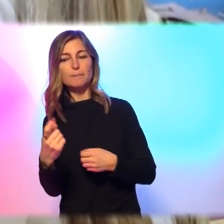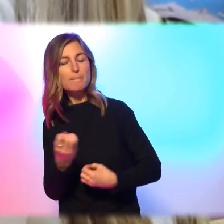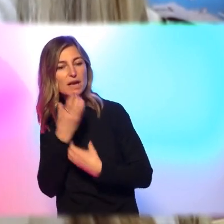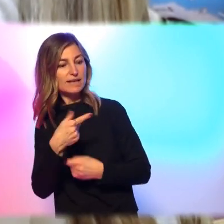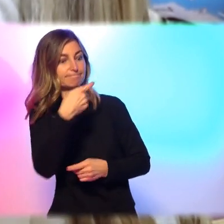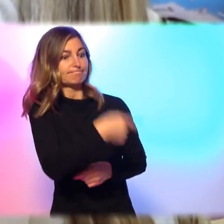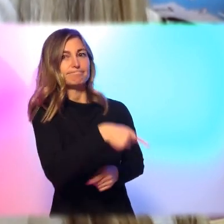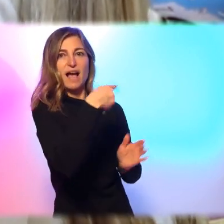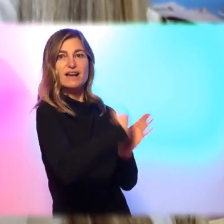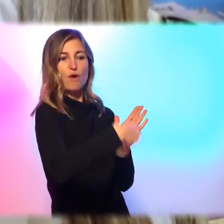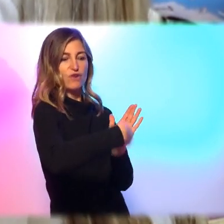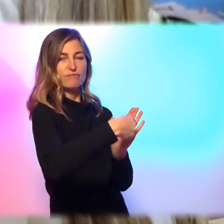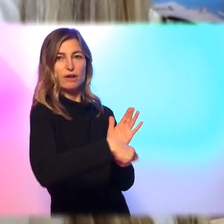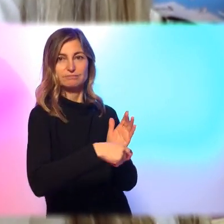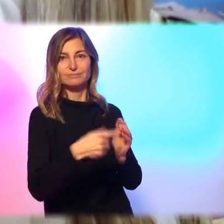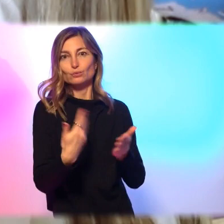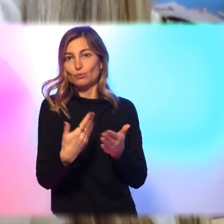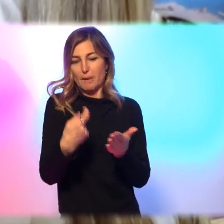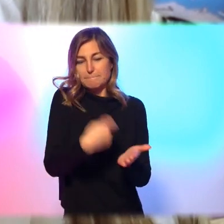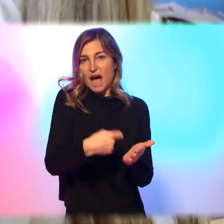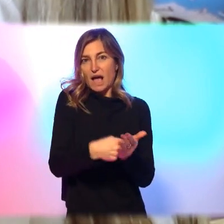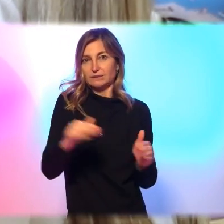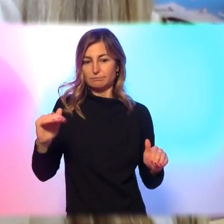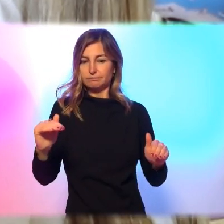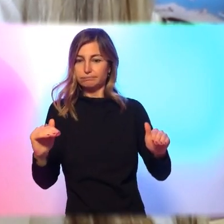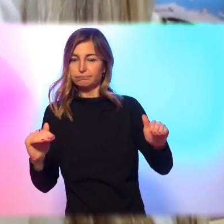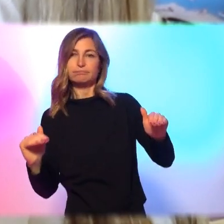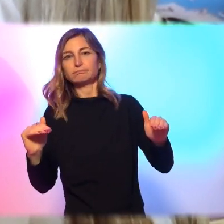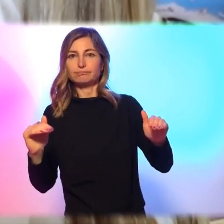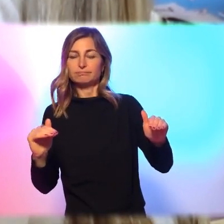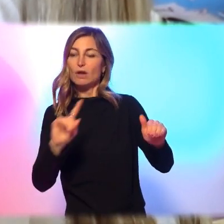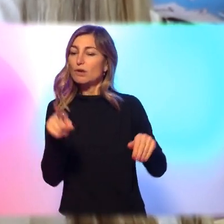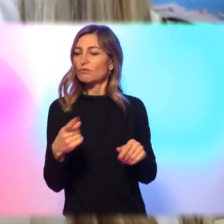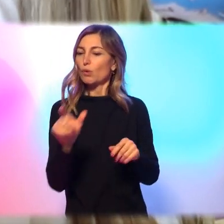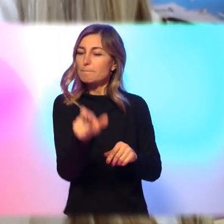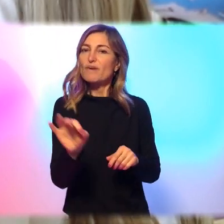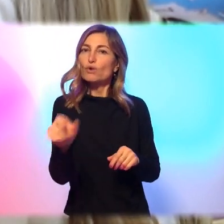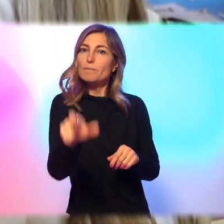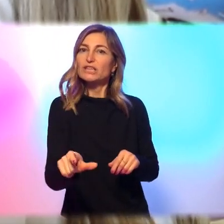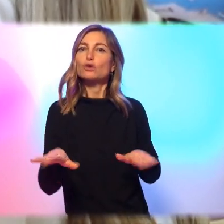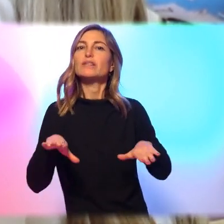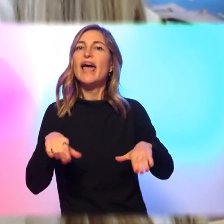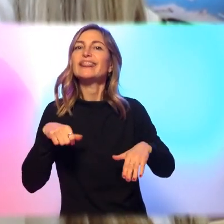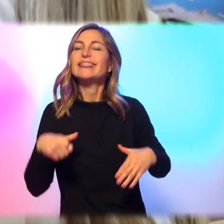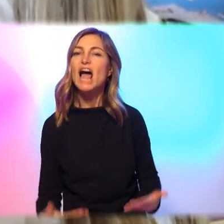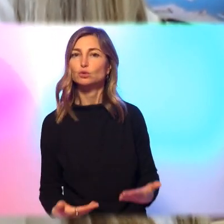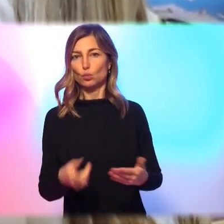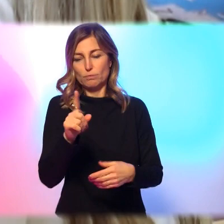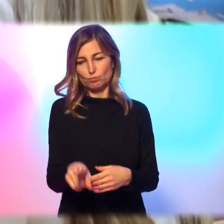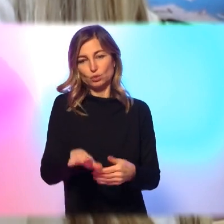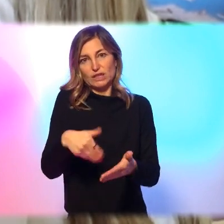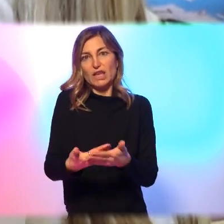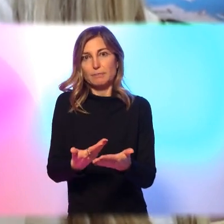Und außerdem muss die Politik auch lernen, uns auch zu begeistern. Also einfach nur den Preis irgendwo zu erhöhen und